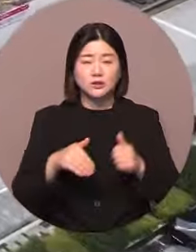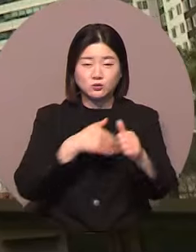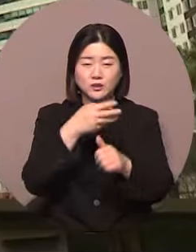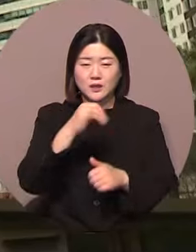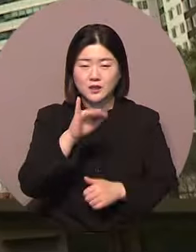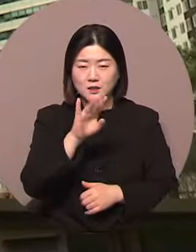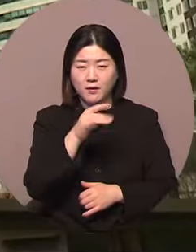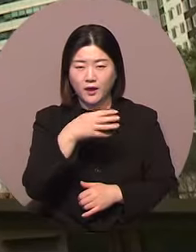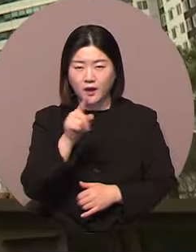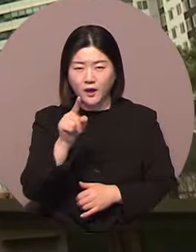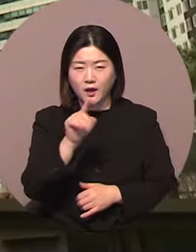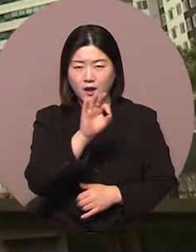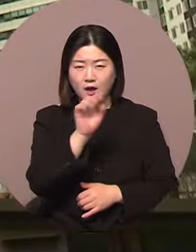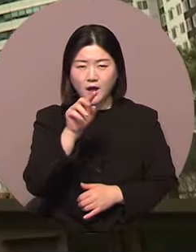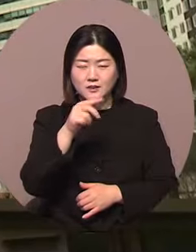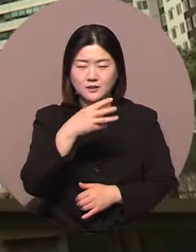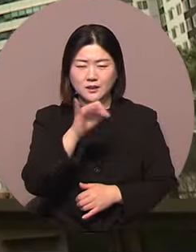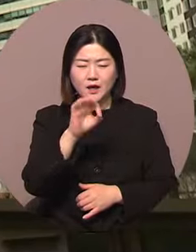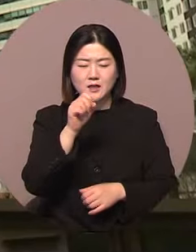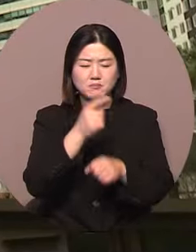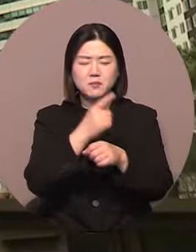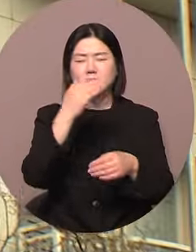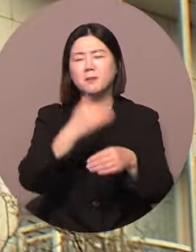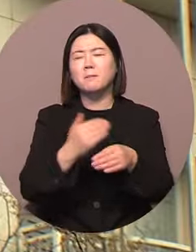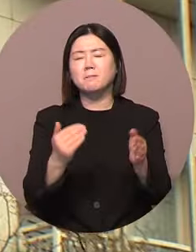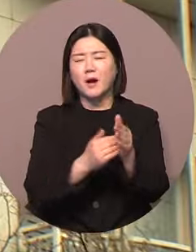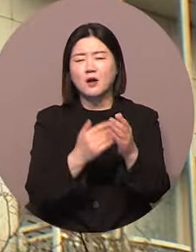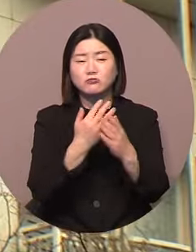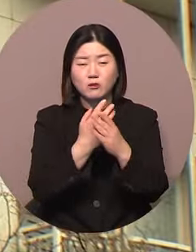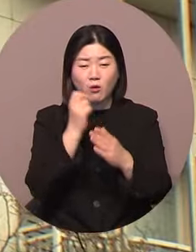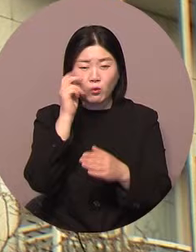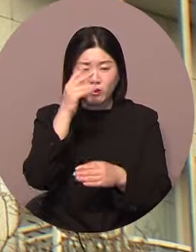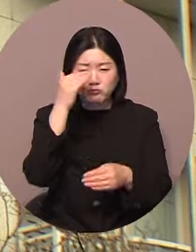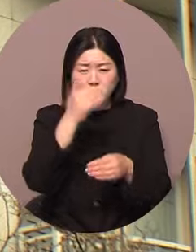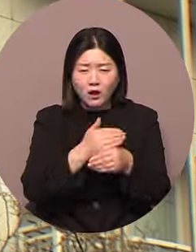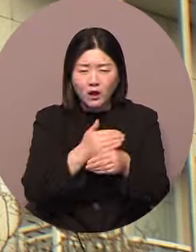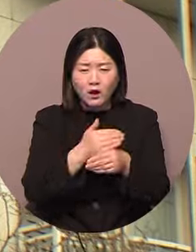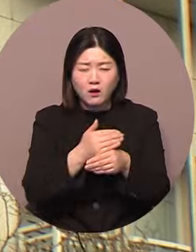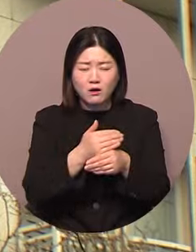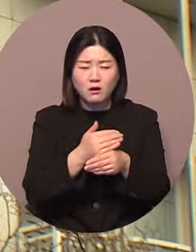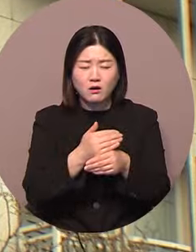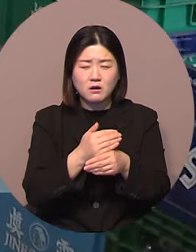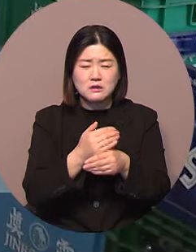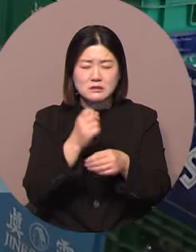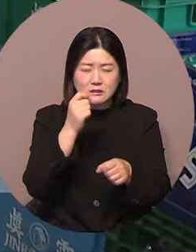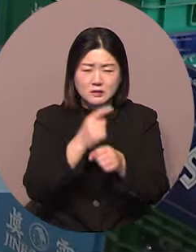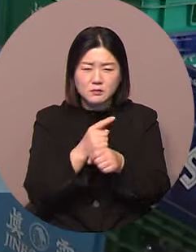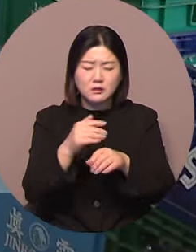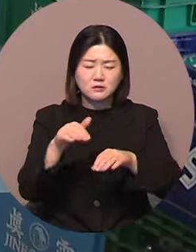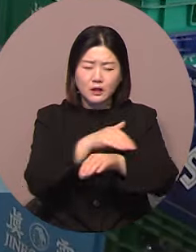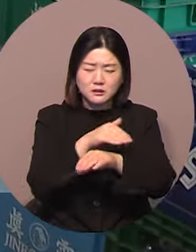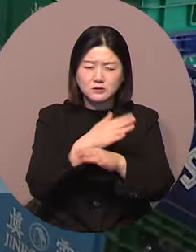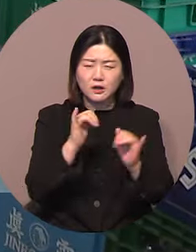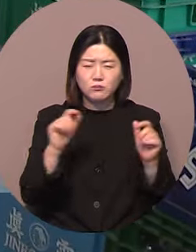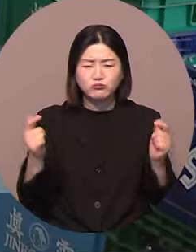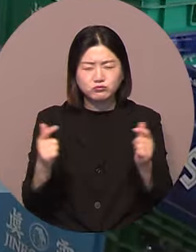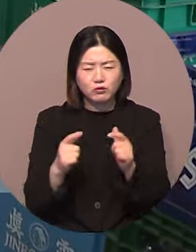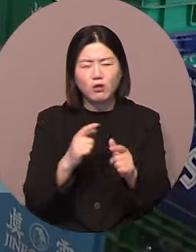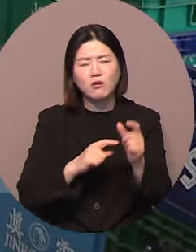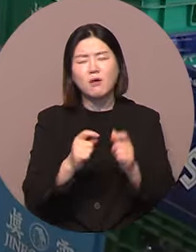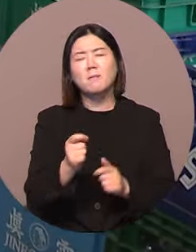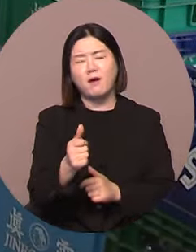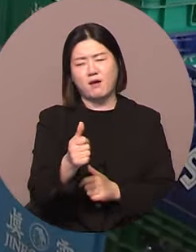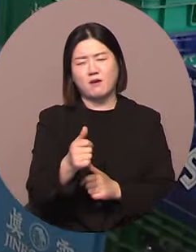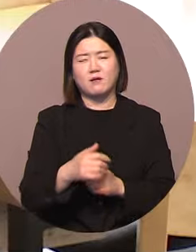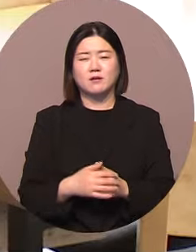리베라 아드리아 호텔이 이미 폐업한 상황에서 유성 호텔까지 문을 닫으면 안 그래도 줄어든 유동인구가 더 적어지기